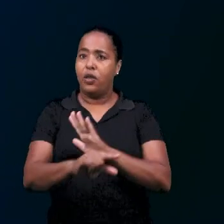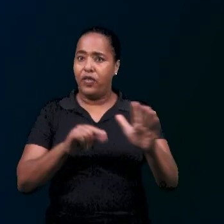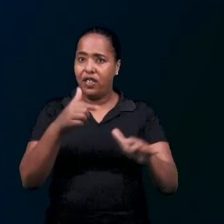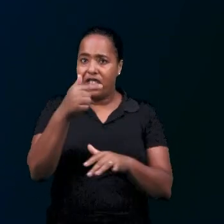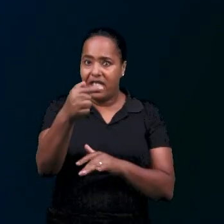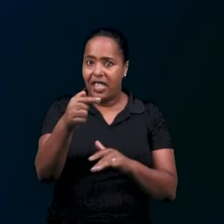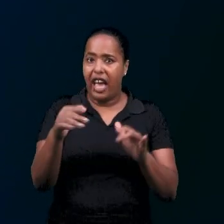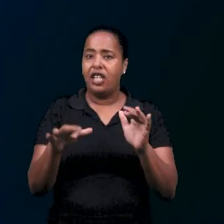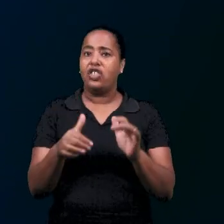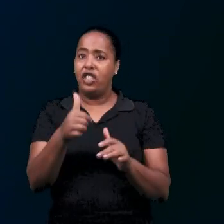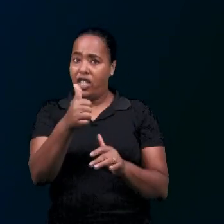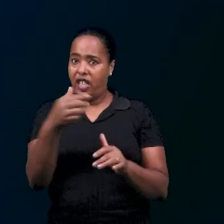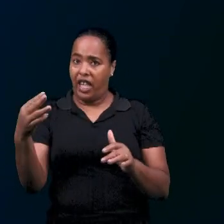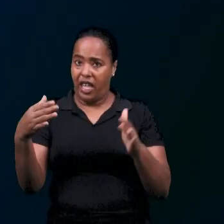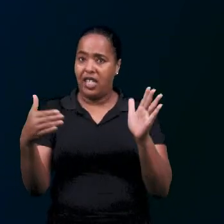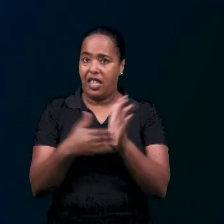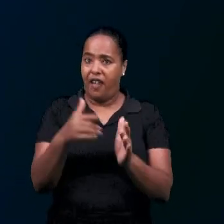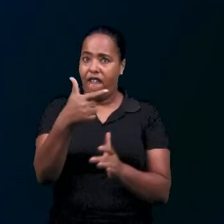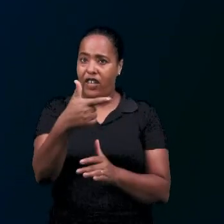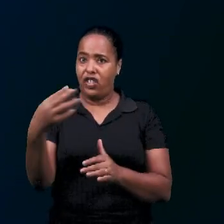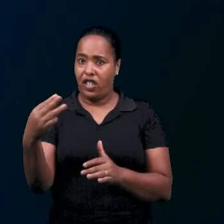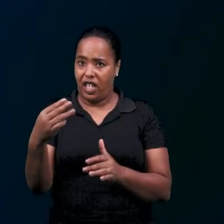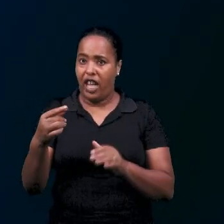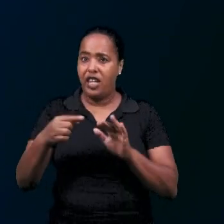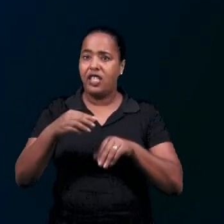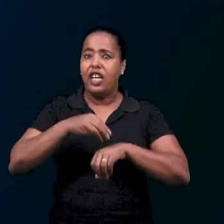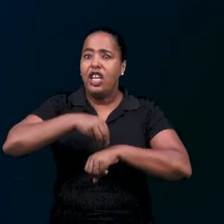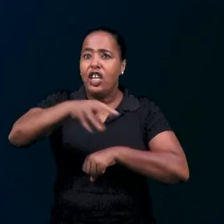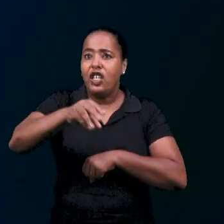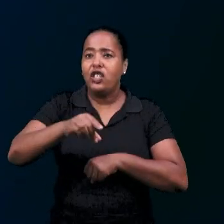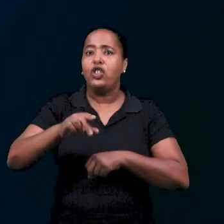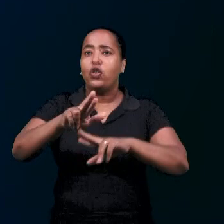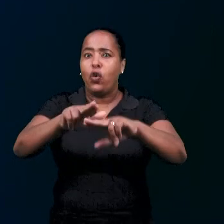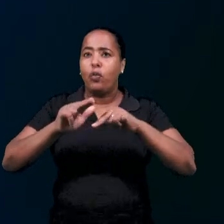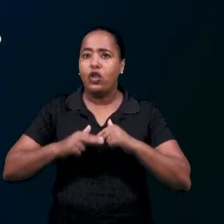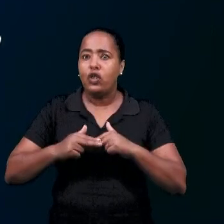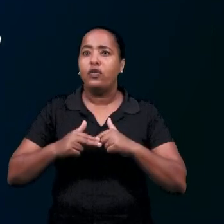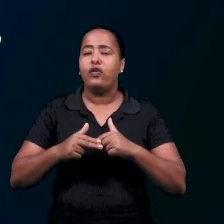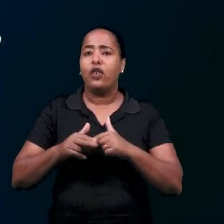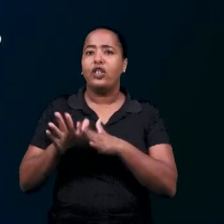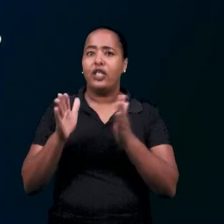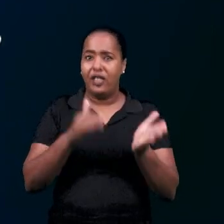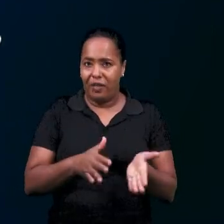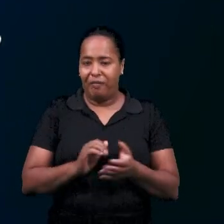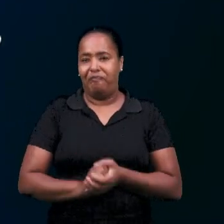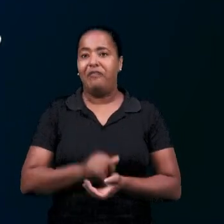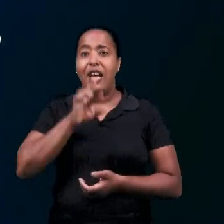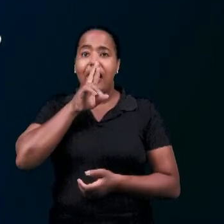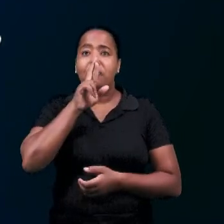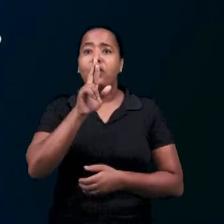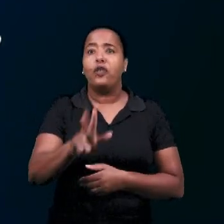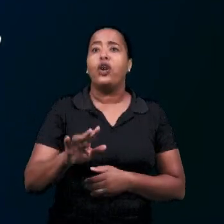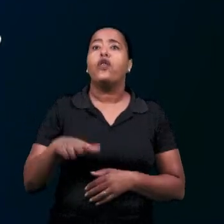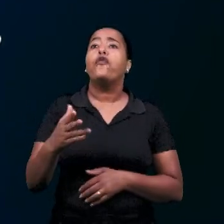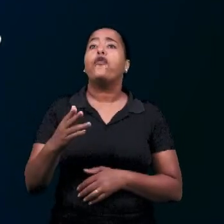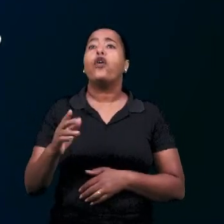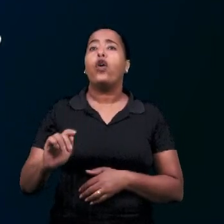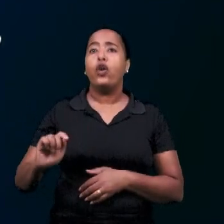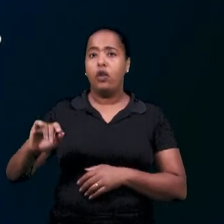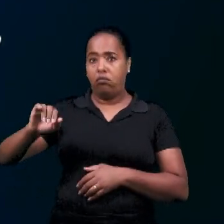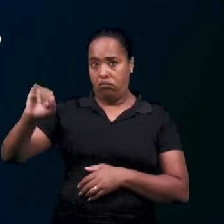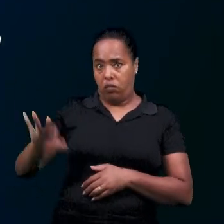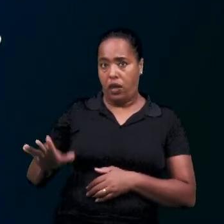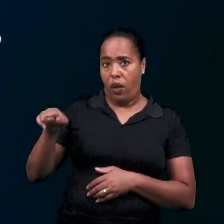Dans le verset 7 à 13, dans le verset 23, indiquez la raison où devrait passer le sang d'agneau. La réponse